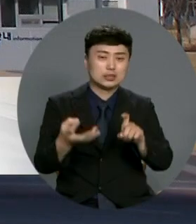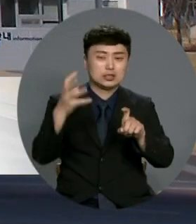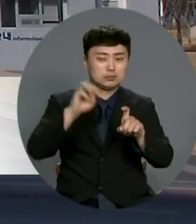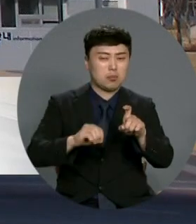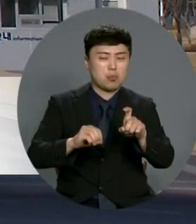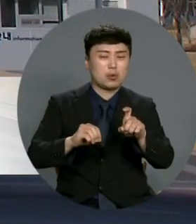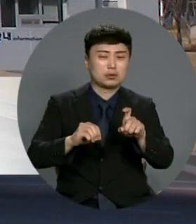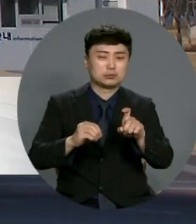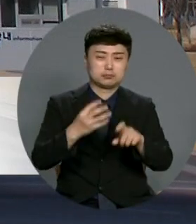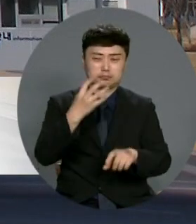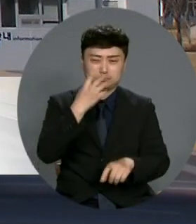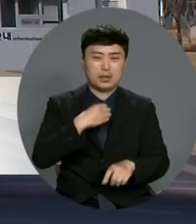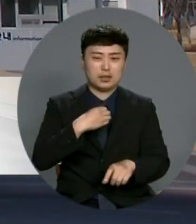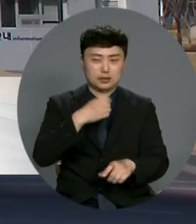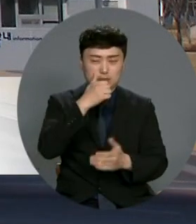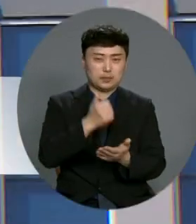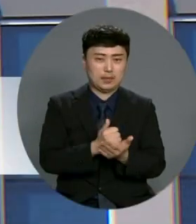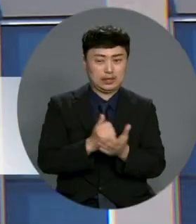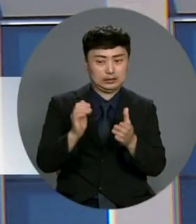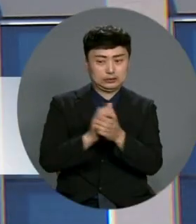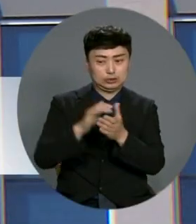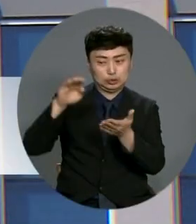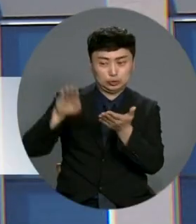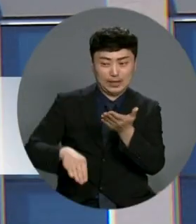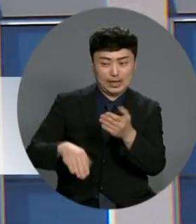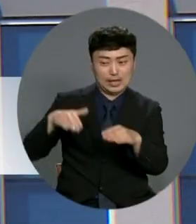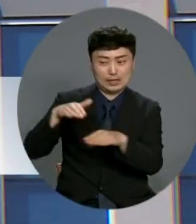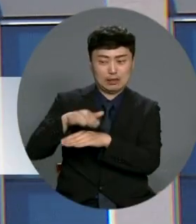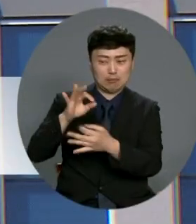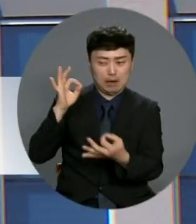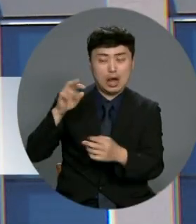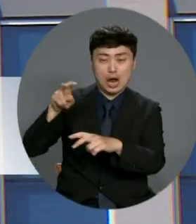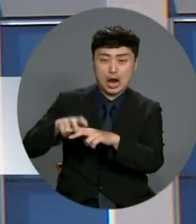혐의를 받습니다. 이들은 친구나 후배들에게